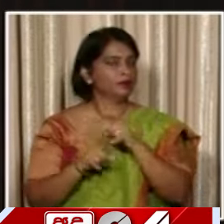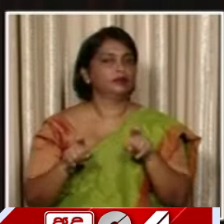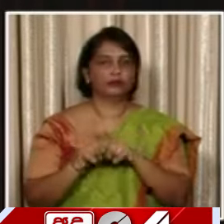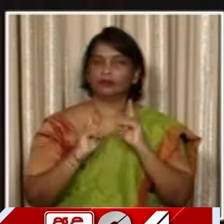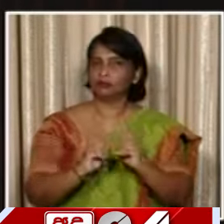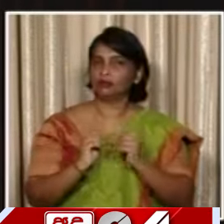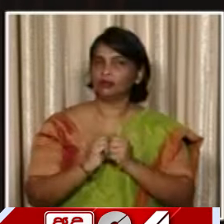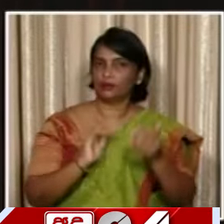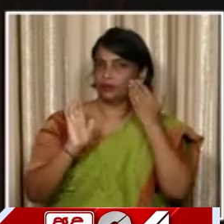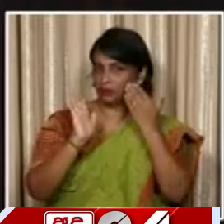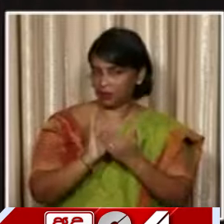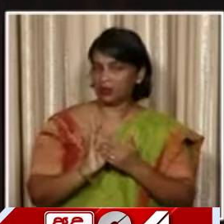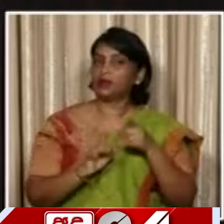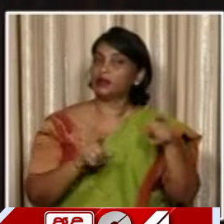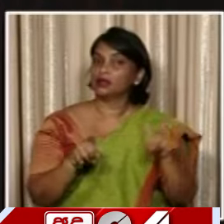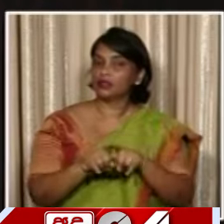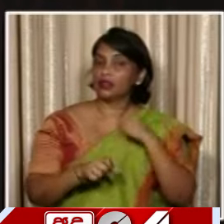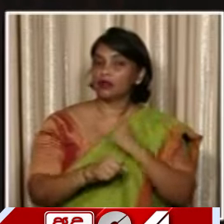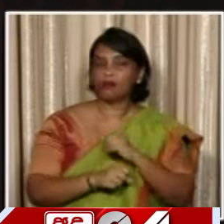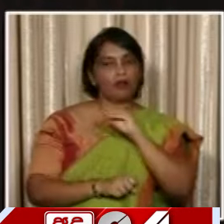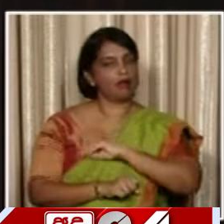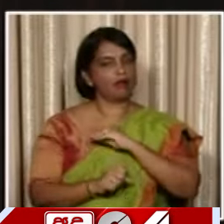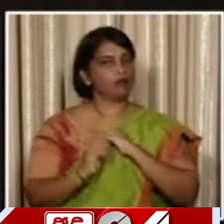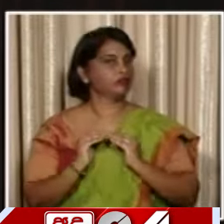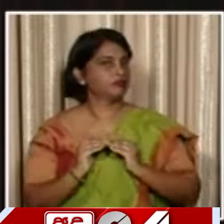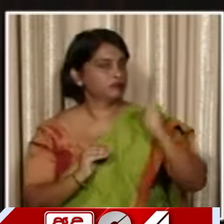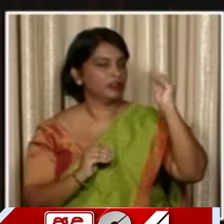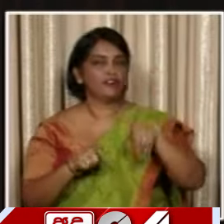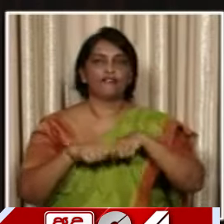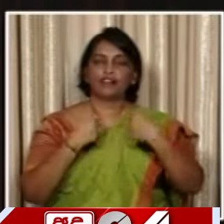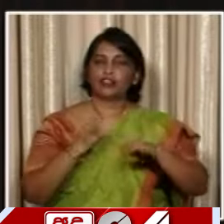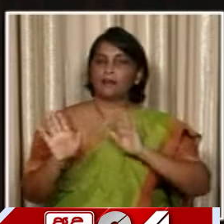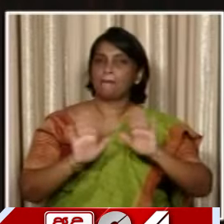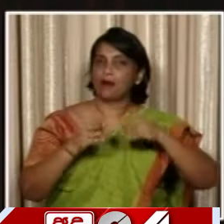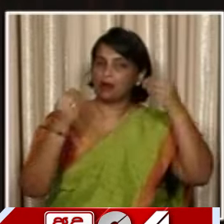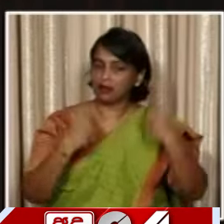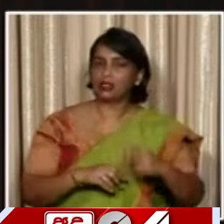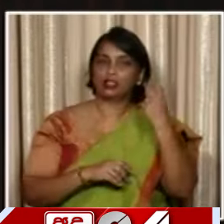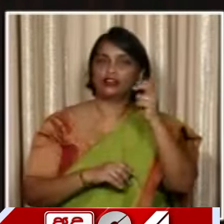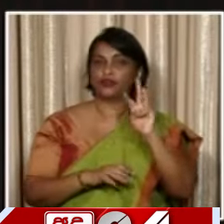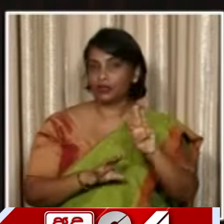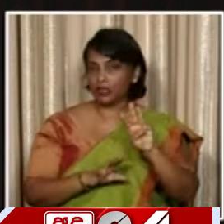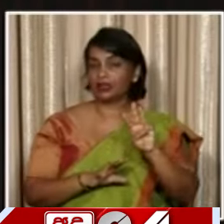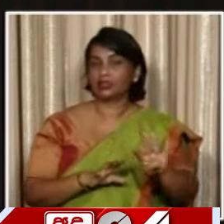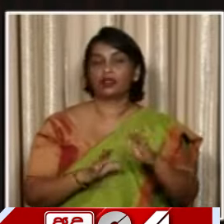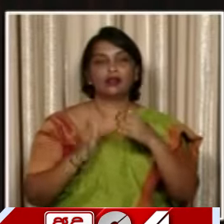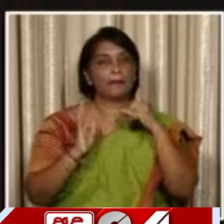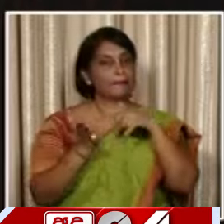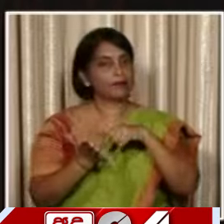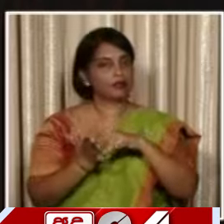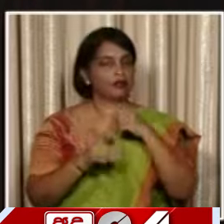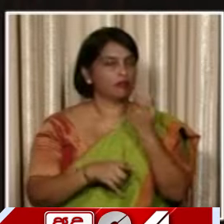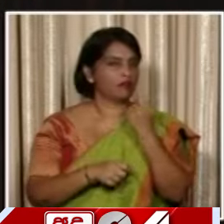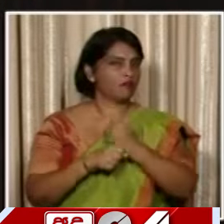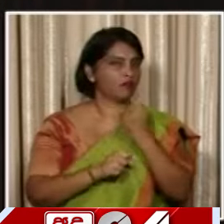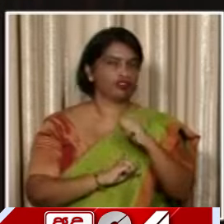ස්ථාවර බවක් පෙන්නුම් කරගෙන ගියා. ඒ වගේම රාජ්‍ය ආදායම ඉහළ යාම වියදම් පහළ වැටීම 2024 මැද වෙන විට රාජ්‍ය මුල්‍යාංශයේ ශක්තිමත්